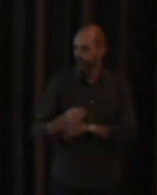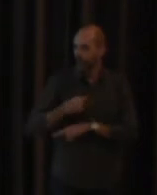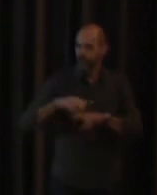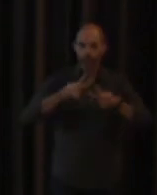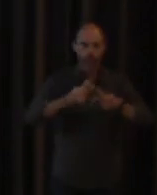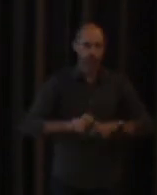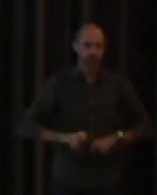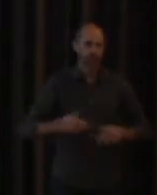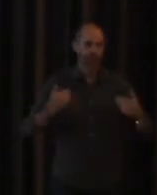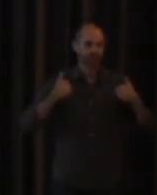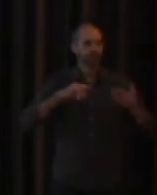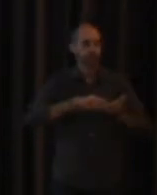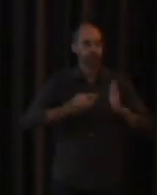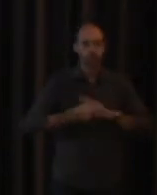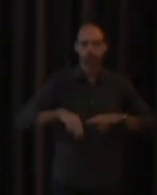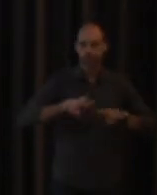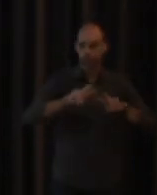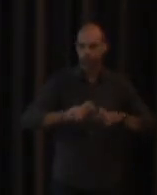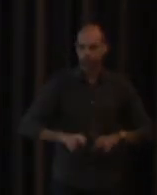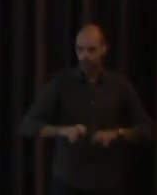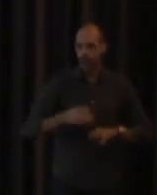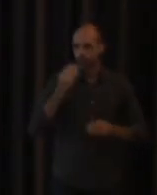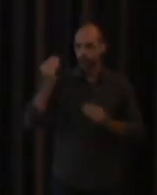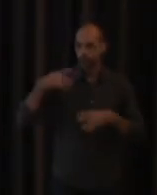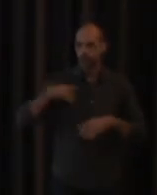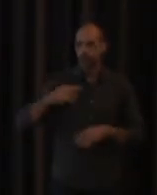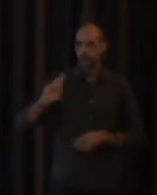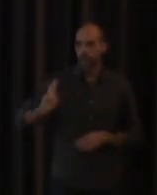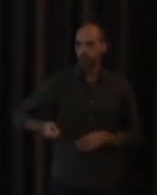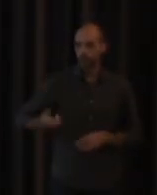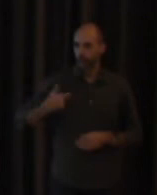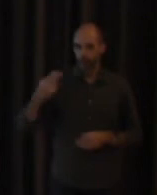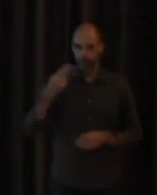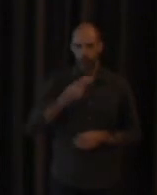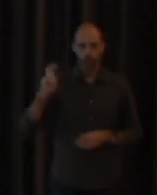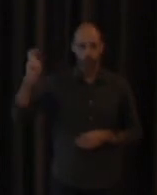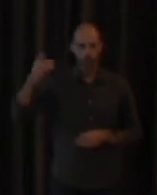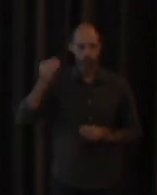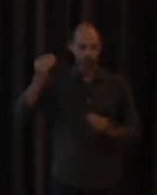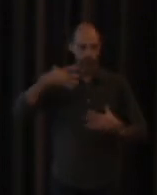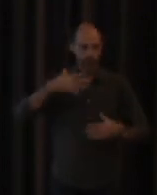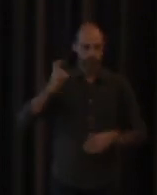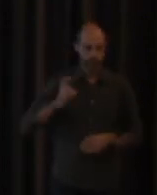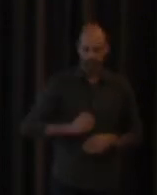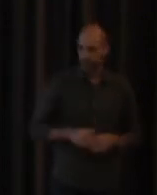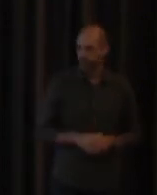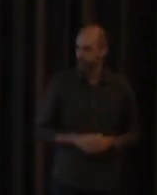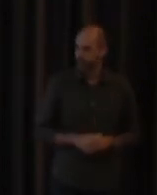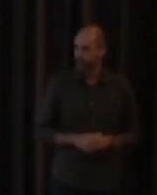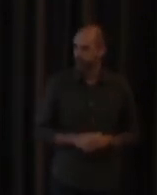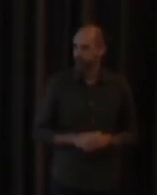encarregat dels projectes de recerca, vinc en representació del rector, que no ha pogut venir avui, però que li agradaria molt haver-ho pogut fer,